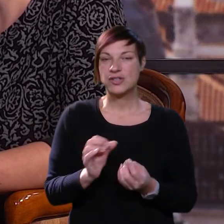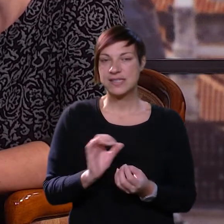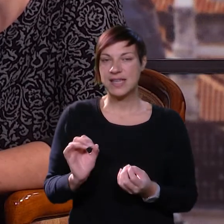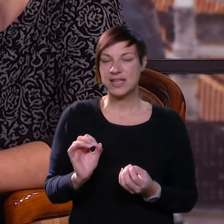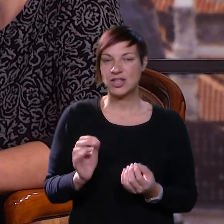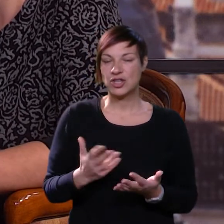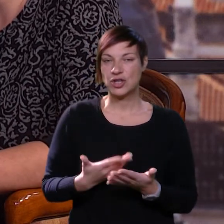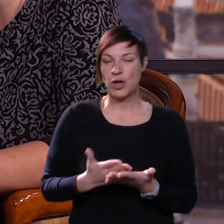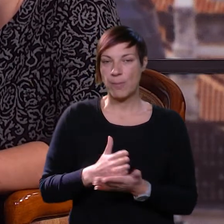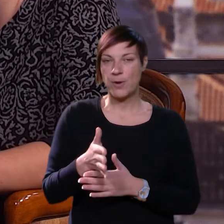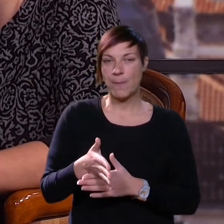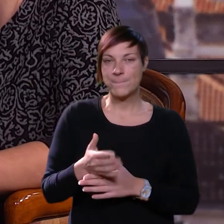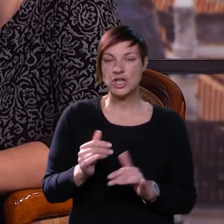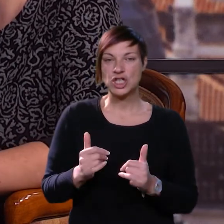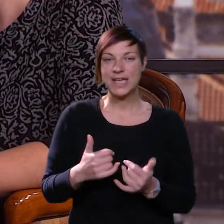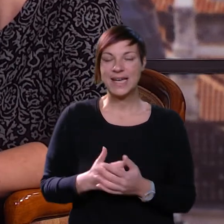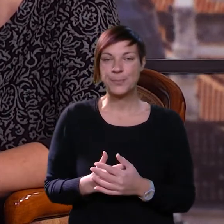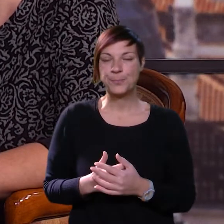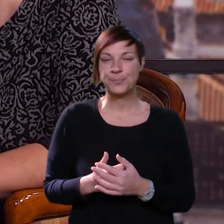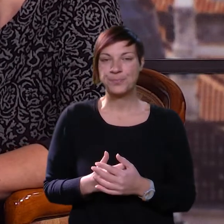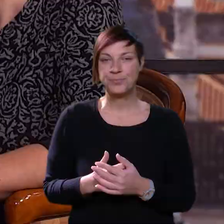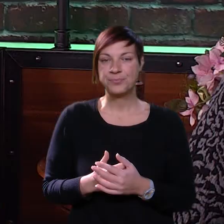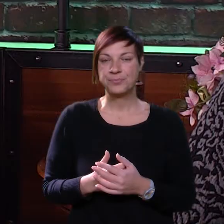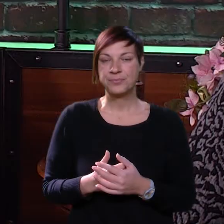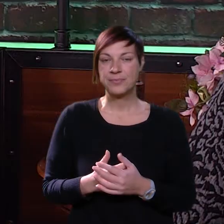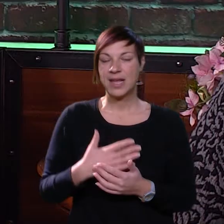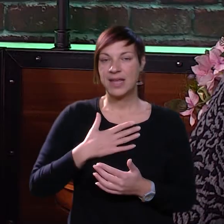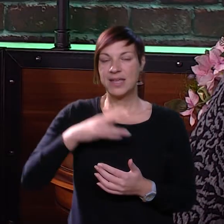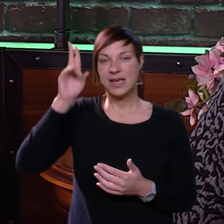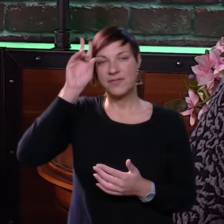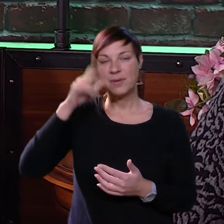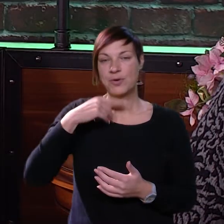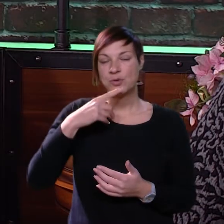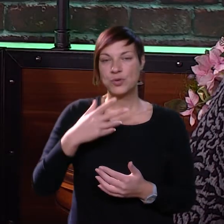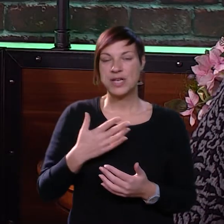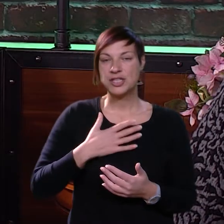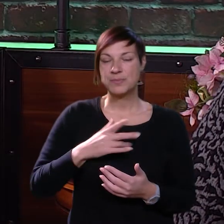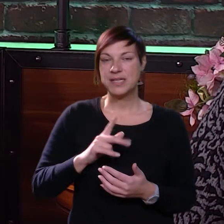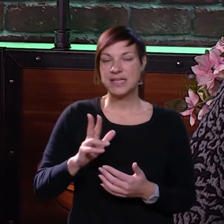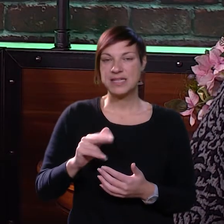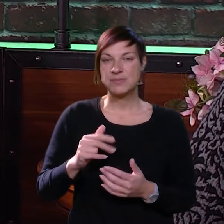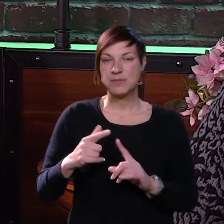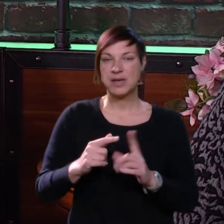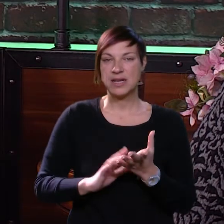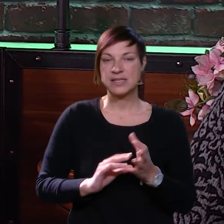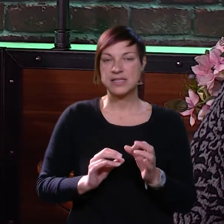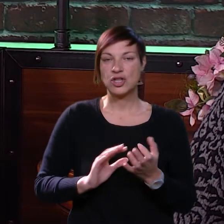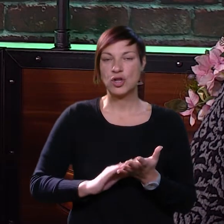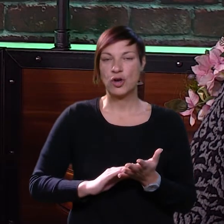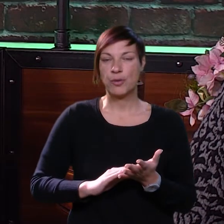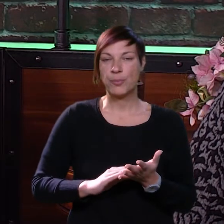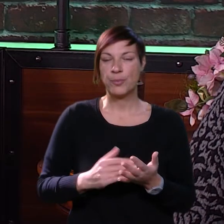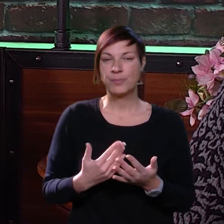dosta je dobro, mi se čini, prošlo, ili? Pa, ja vam mogu reći da ne znam, mi nismo imali s Tomom